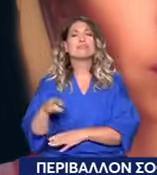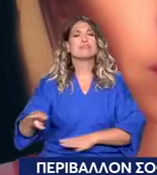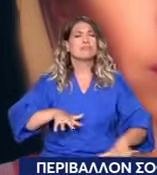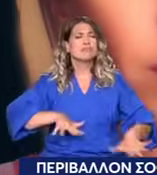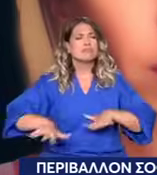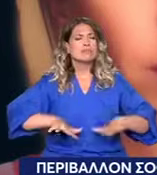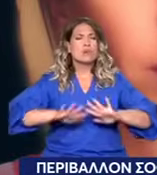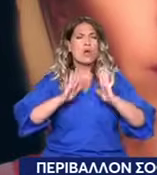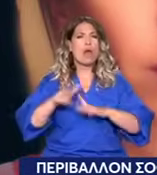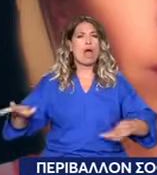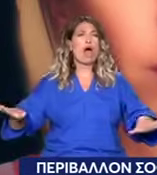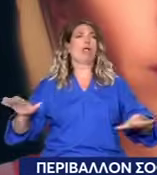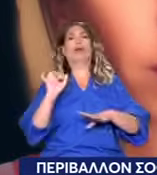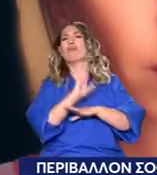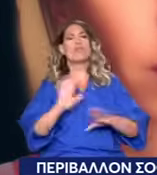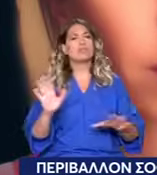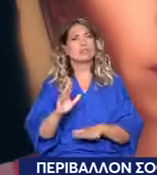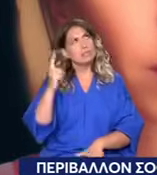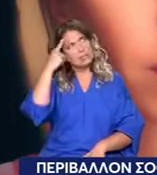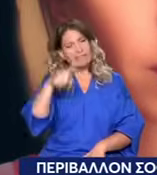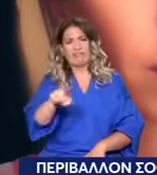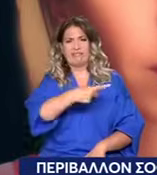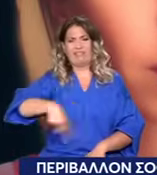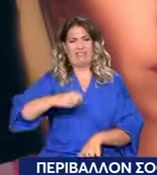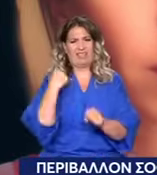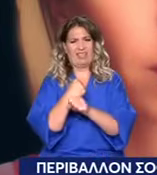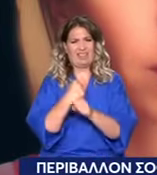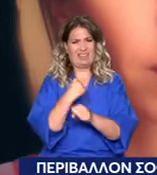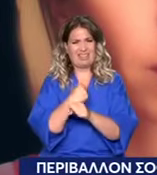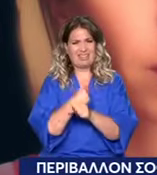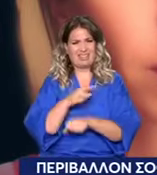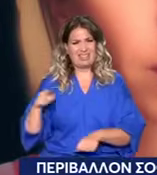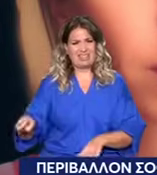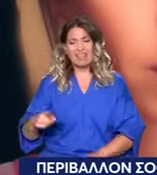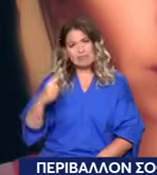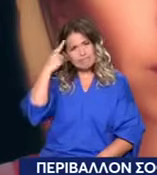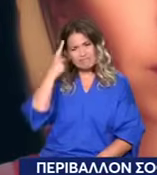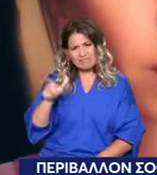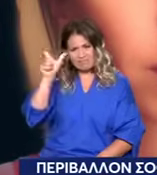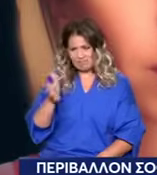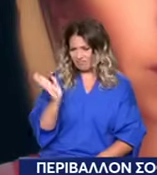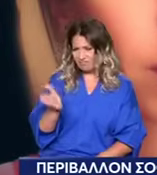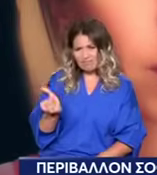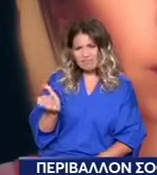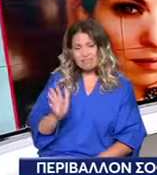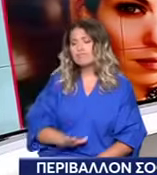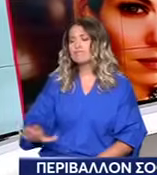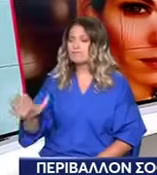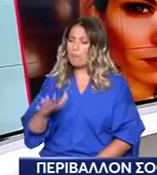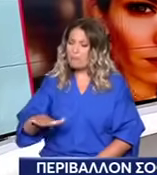έχει φροντίσει εκείνη να μην μείνει κανένας απλήρωτος. Το θύμα μπορεί να κοιτάει στα μάτια το παιδί της, ακόμη κι αν είναι μαυρισμένα.